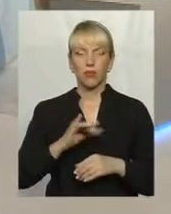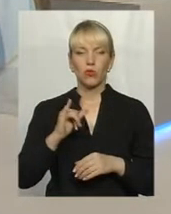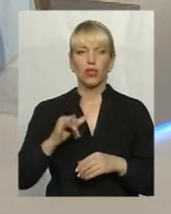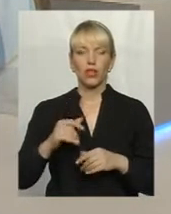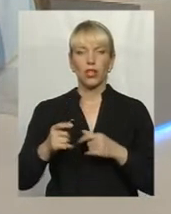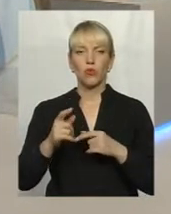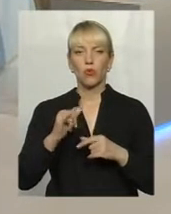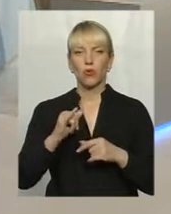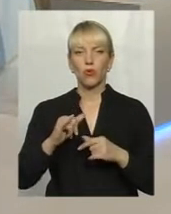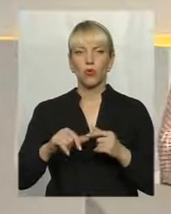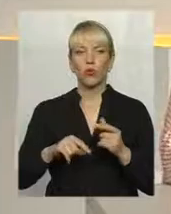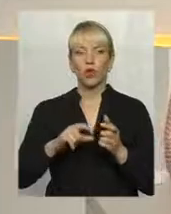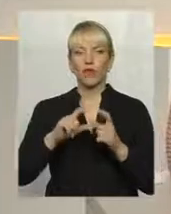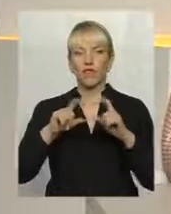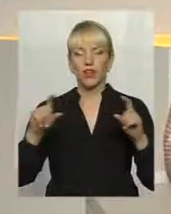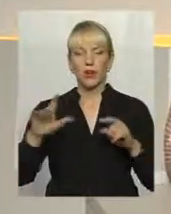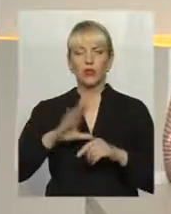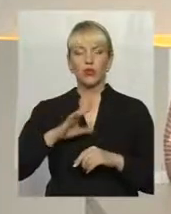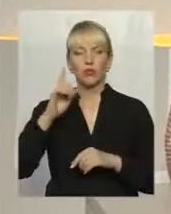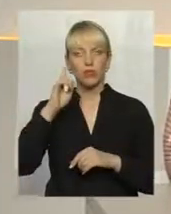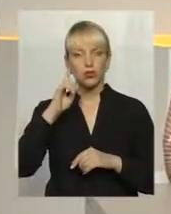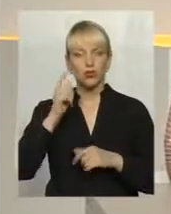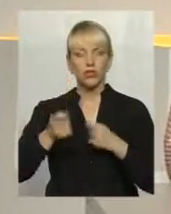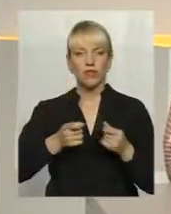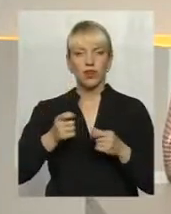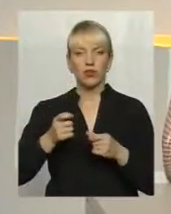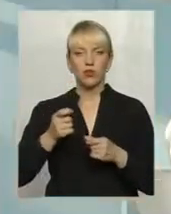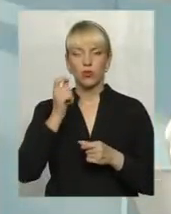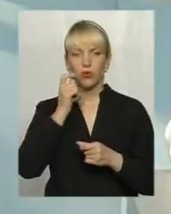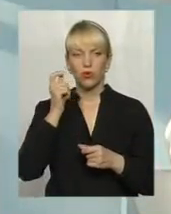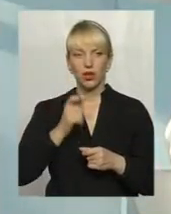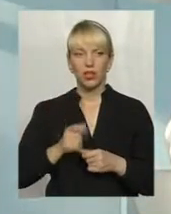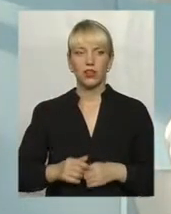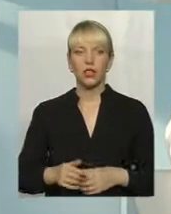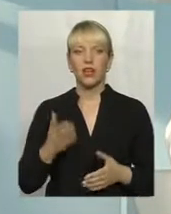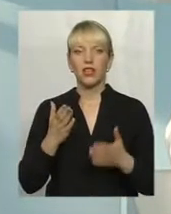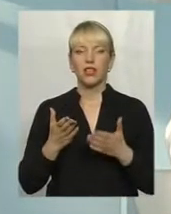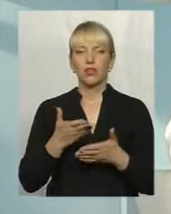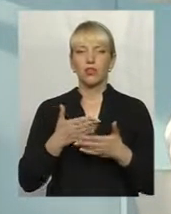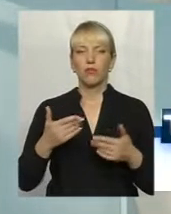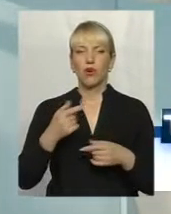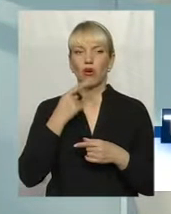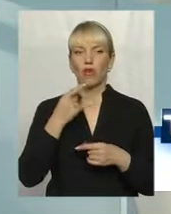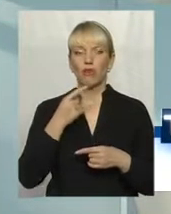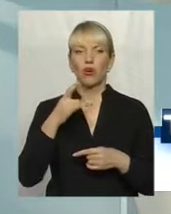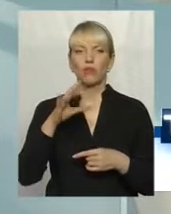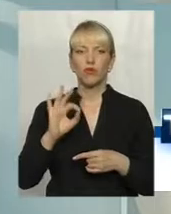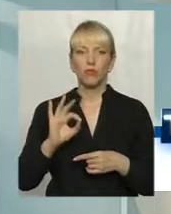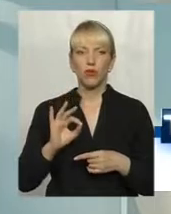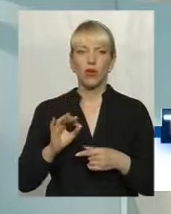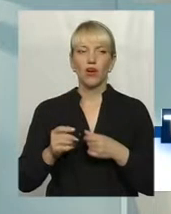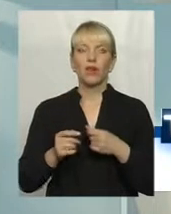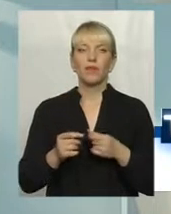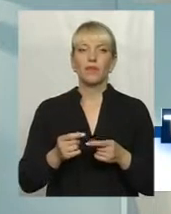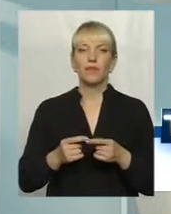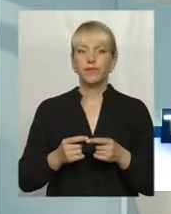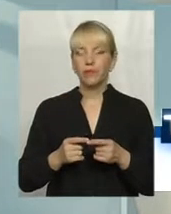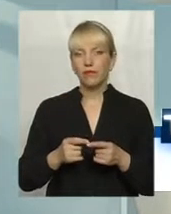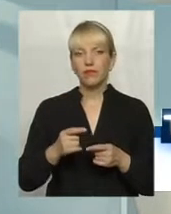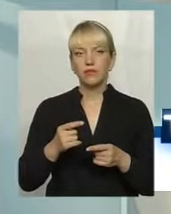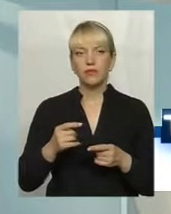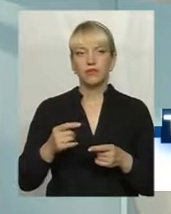владою країни? Звичайно, якщо ми говоримо про одну область, навіть такий повний зал, яким він був сьогодні, то шанси достукатися до